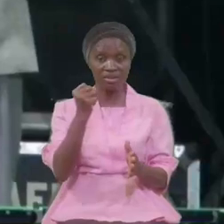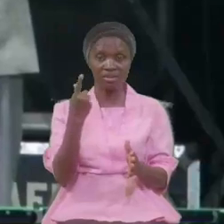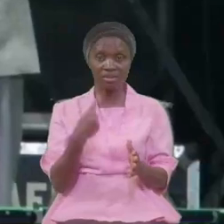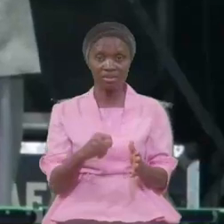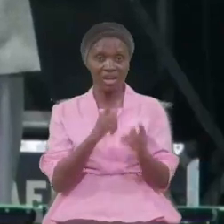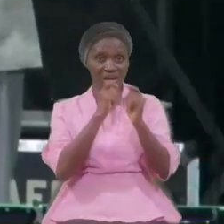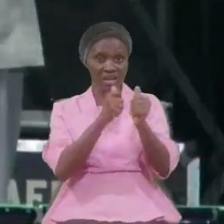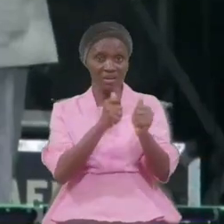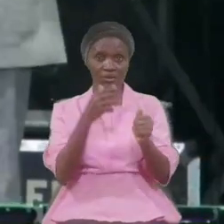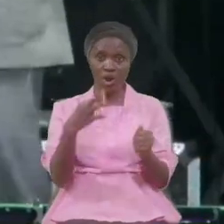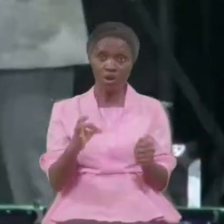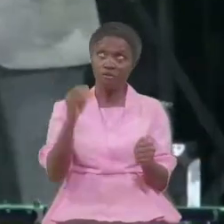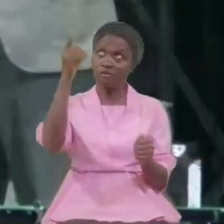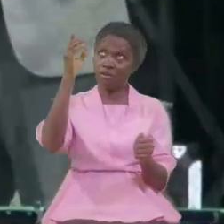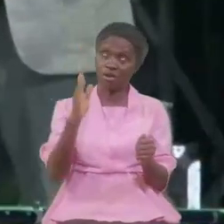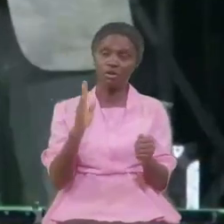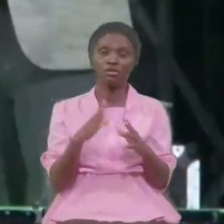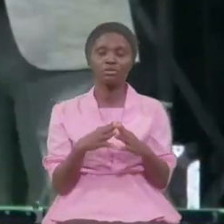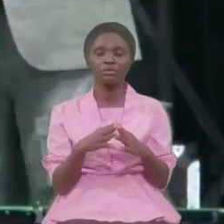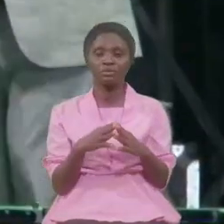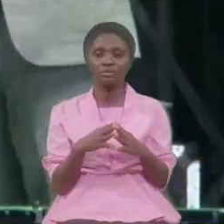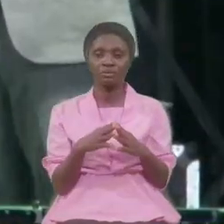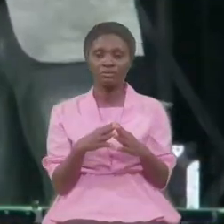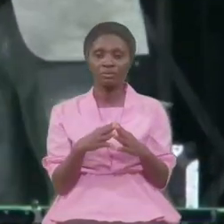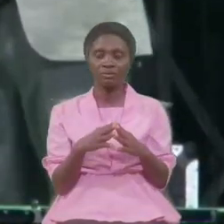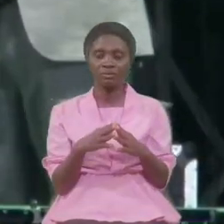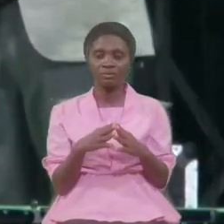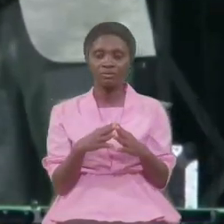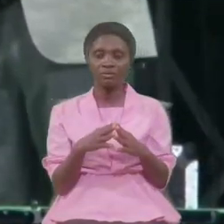C'est le don de Dieu.